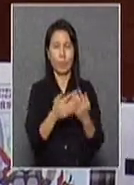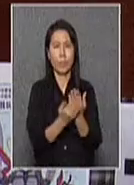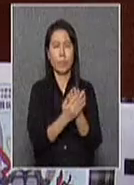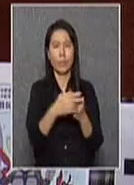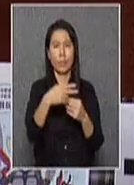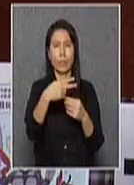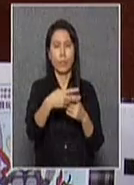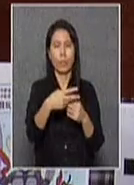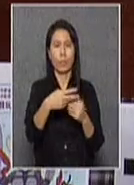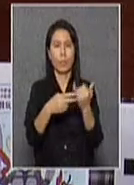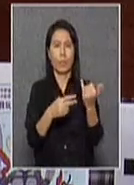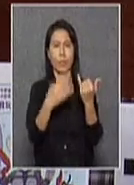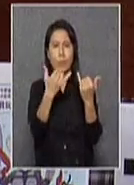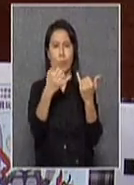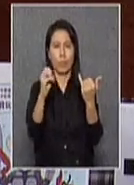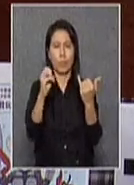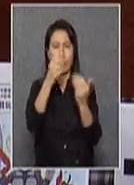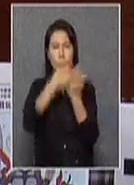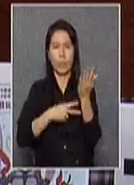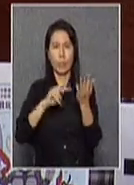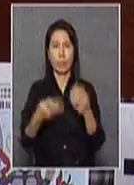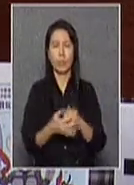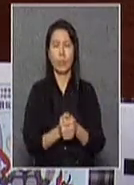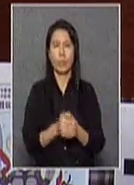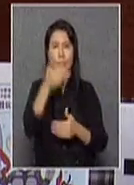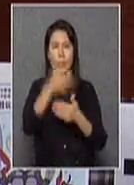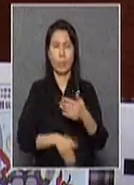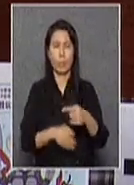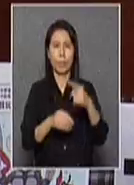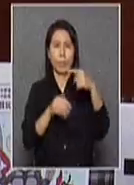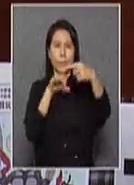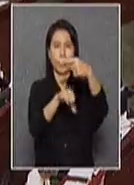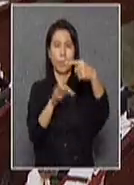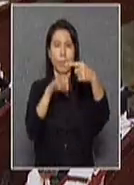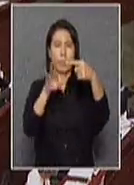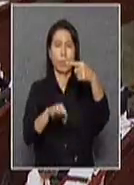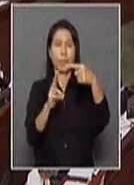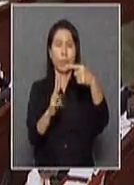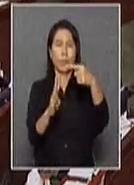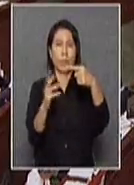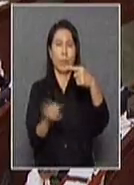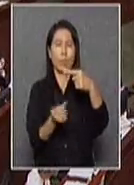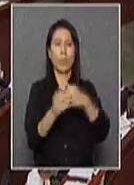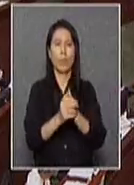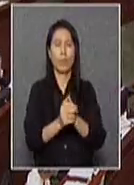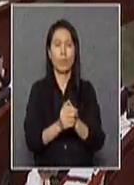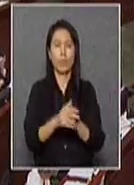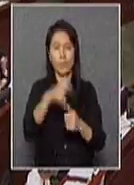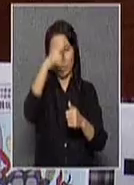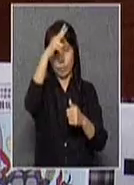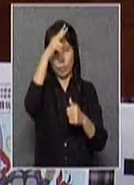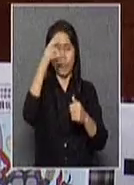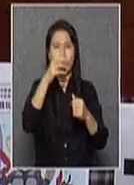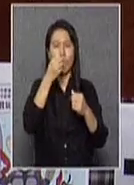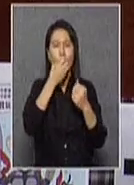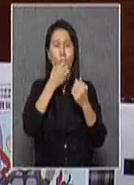第660項修正案，削減1億3400萬，相當於香港電台